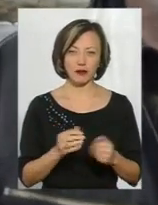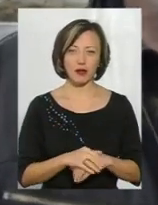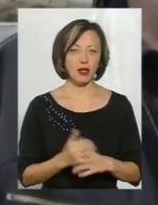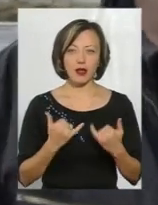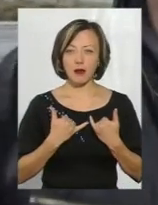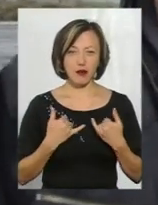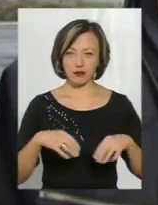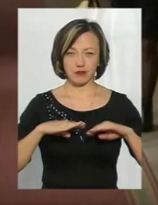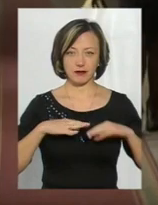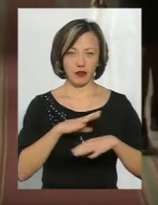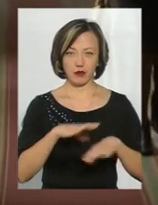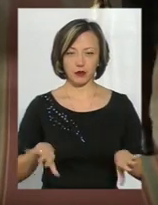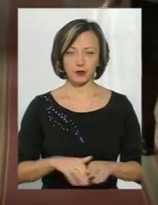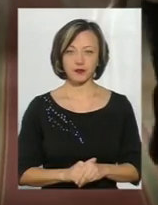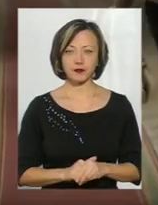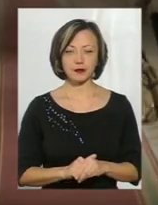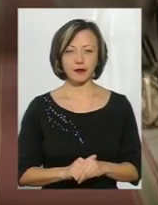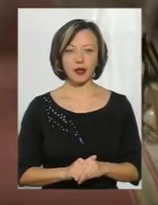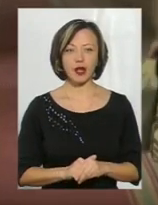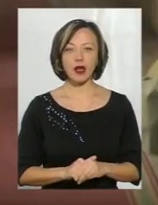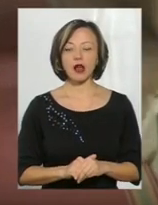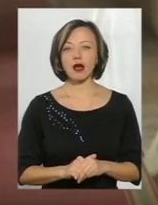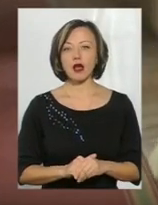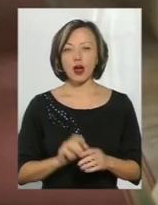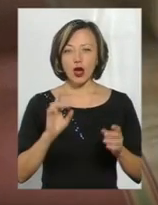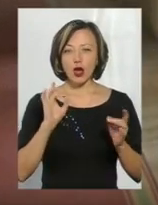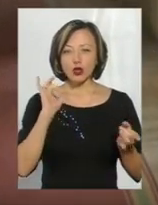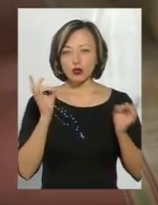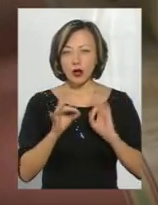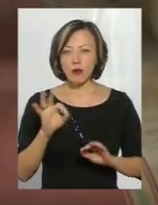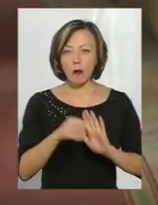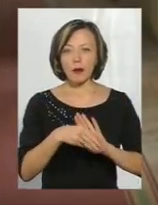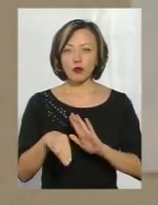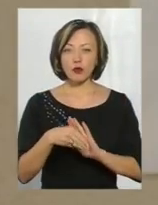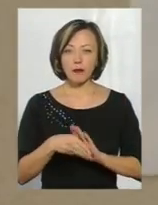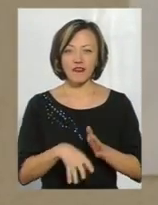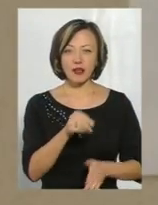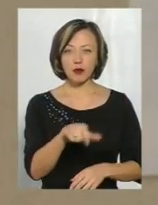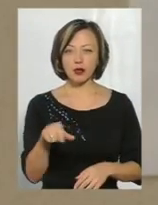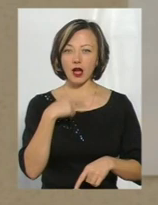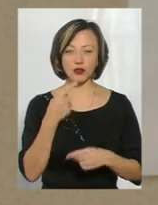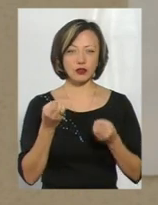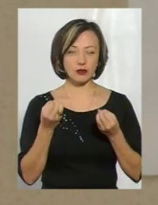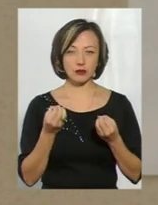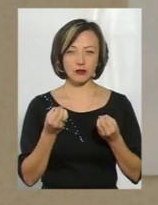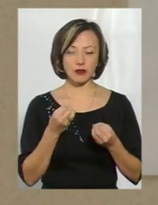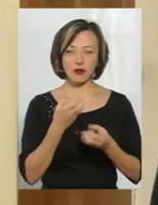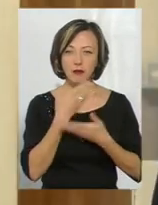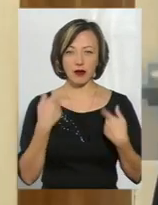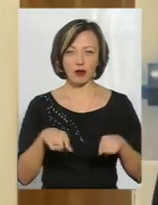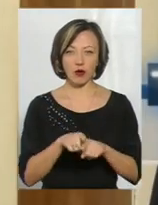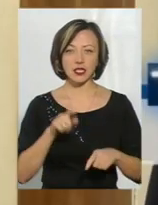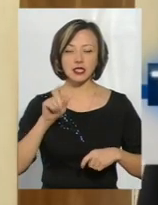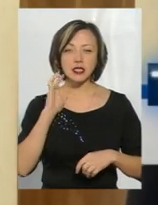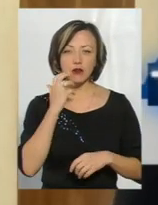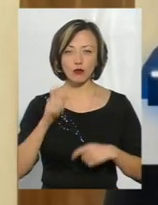мене не предлагали. Чутки про підкупи виборців спростовують Красилівські виборчі комісії. Кажуть, серйозних порушень не фіксували.